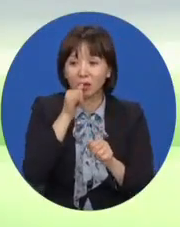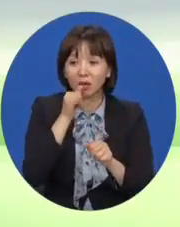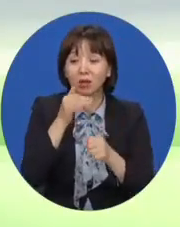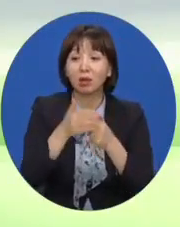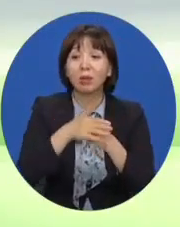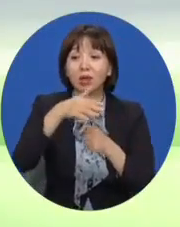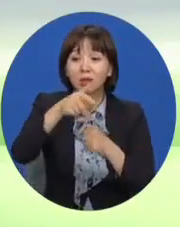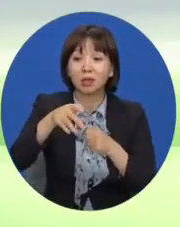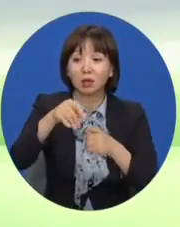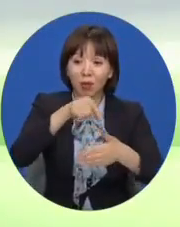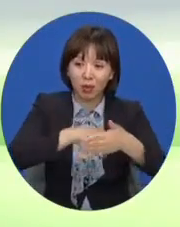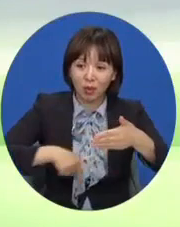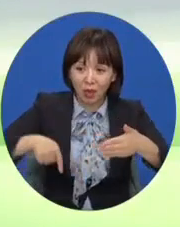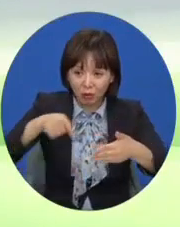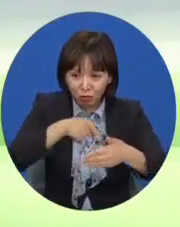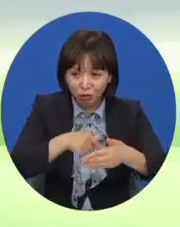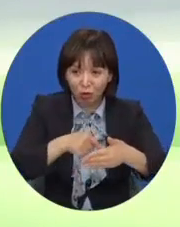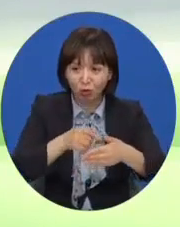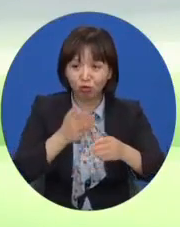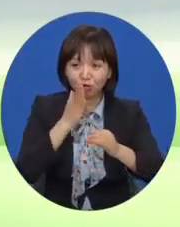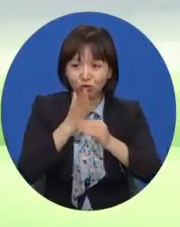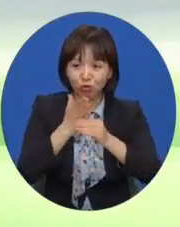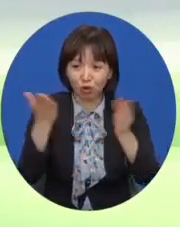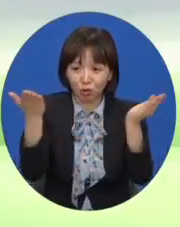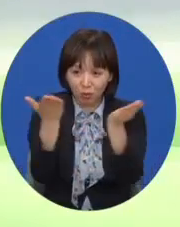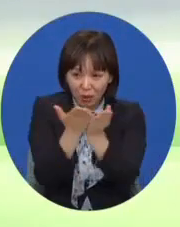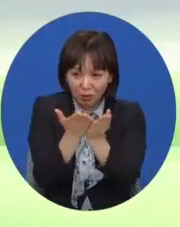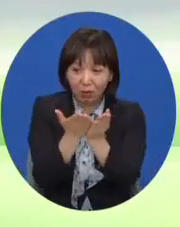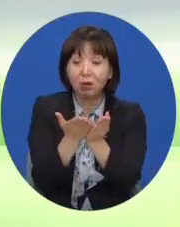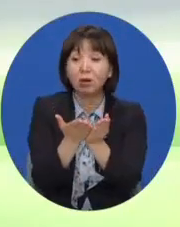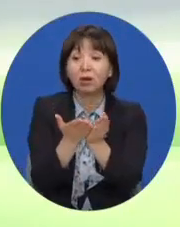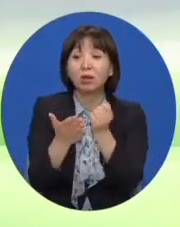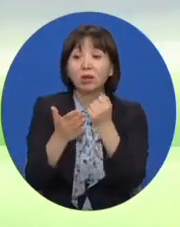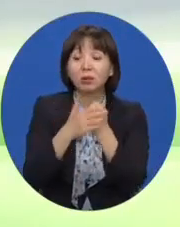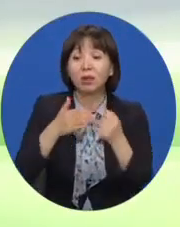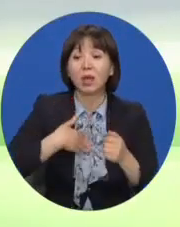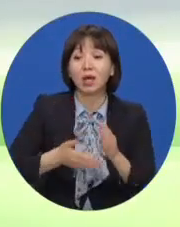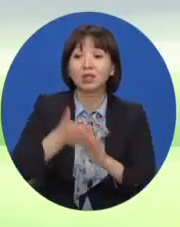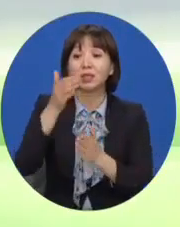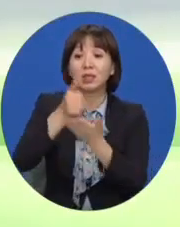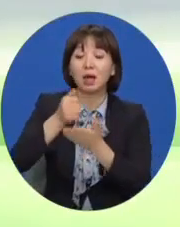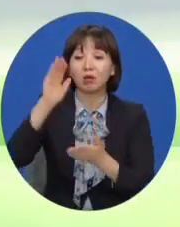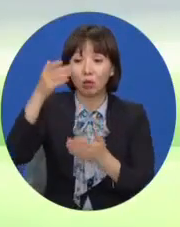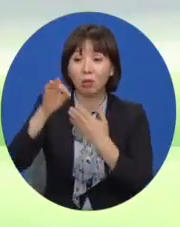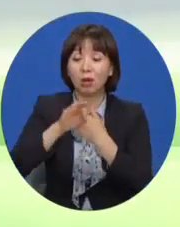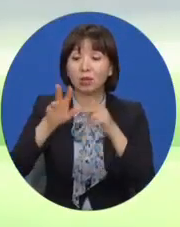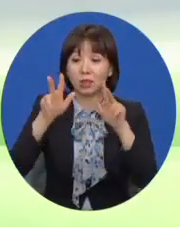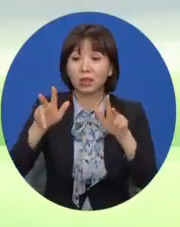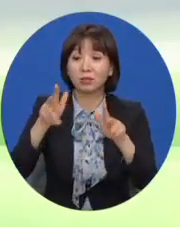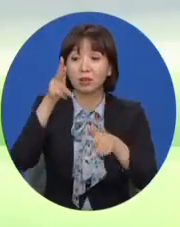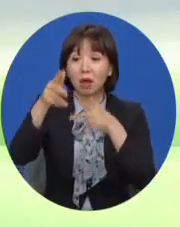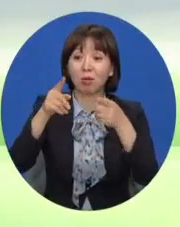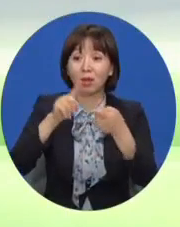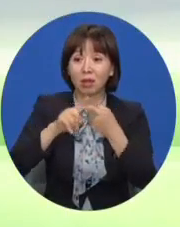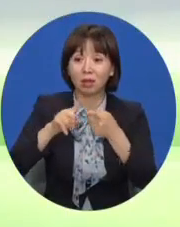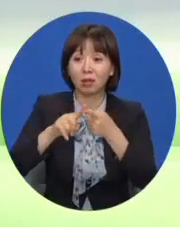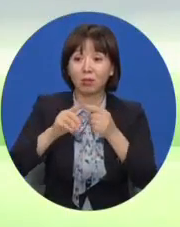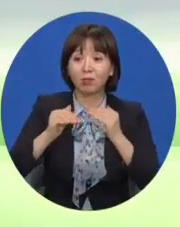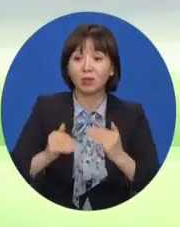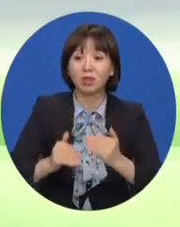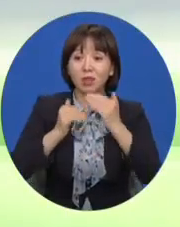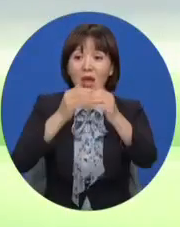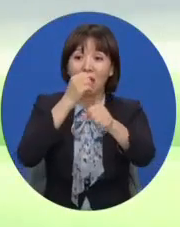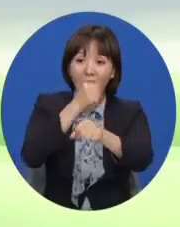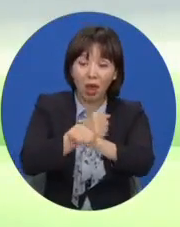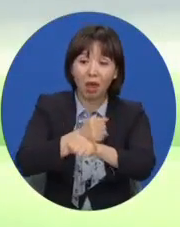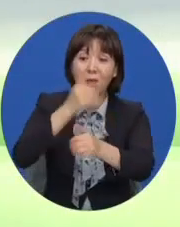우선 내수 경기를 중점을 맞춰야겠다. 그래서 저는 우선 그 제가 시장이 되면은 지금 하고 있는 사업들을 진행할 것이냐